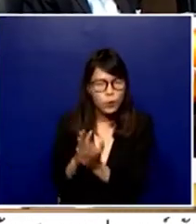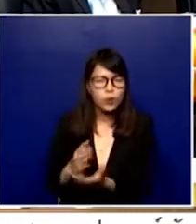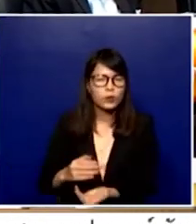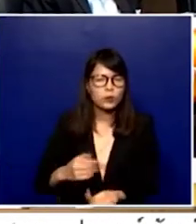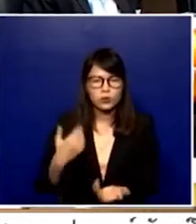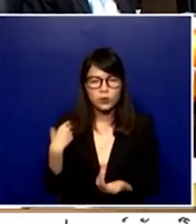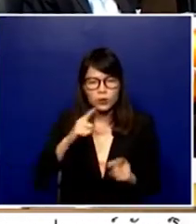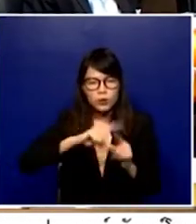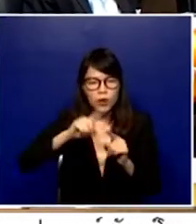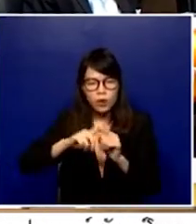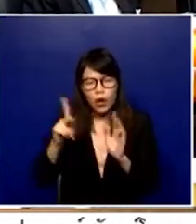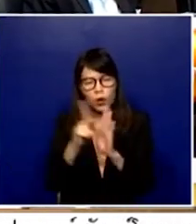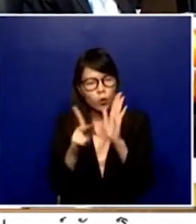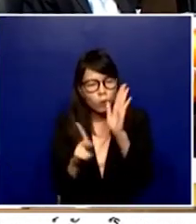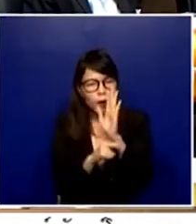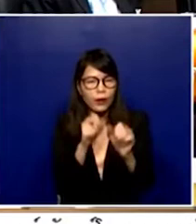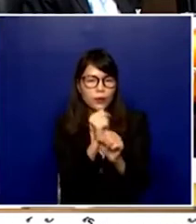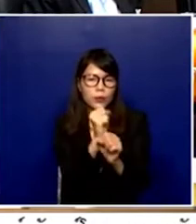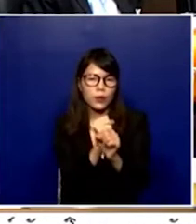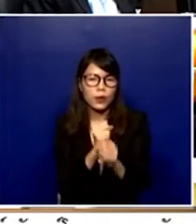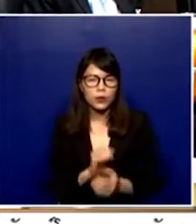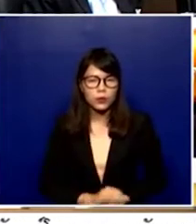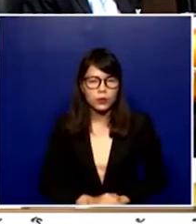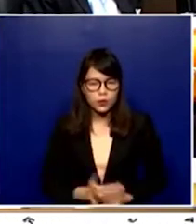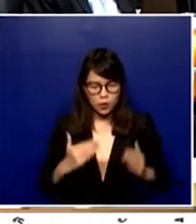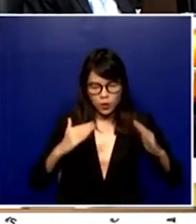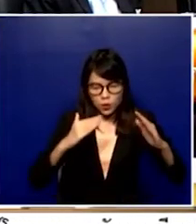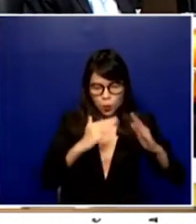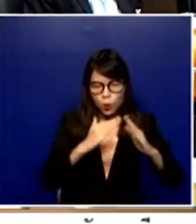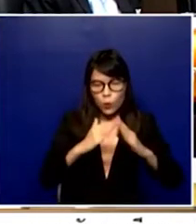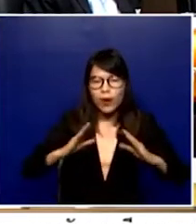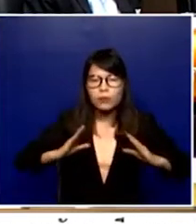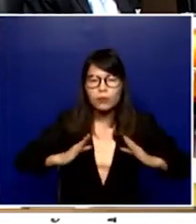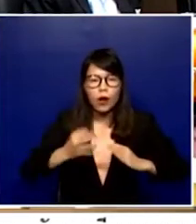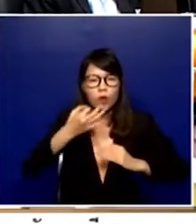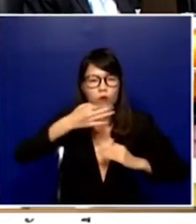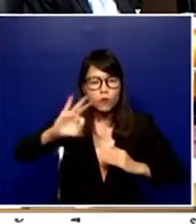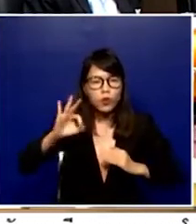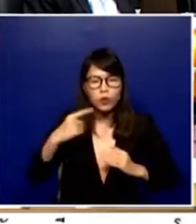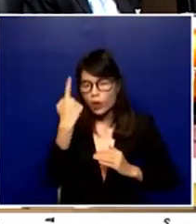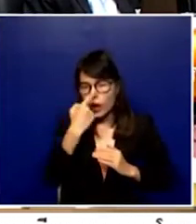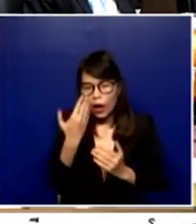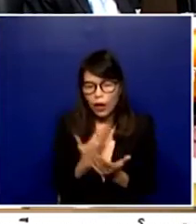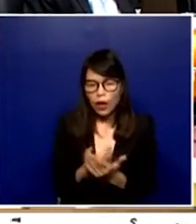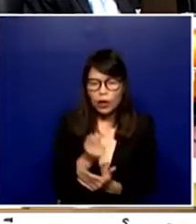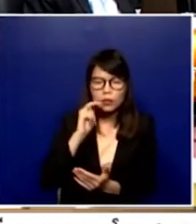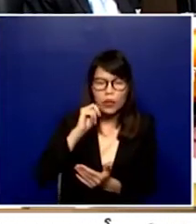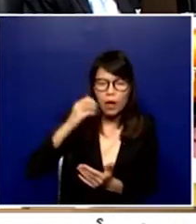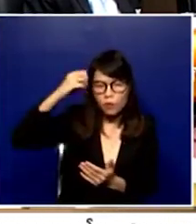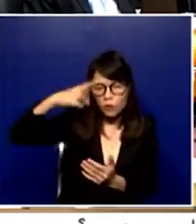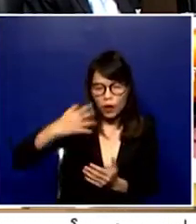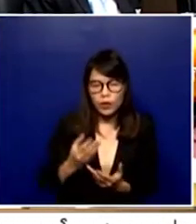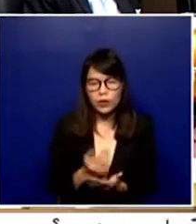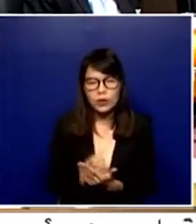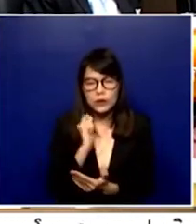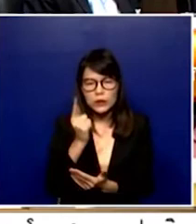ิ ที่จะอยู่บ้านพักหลวงฟรีทฉัถามหน่อยวามีใครที่ไมตองออกคาน้ำข้าวไฟเองหอเปล่าคะ